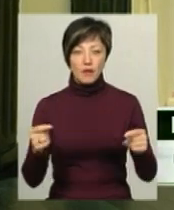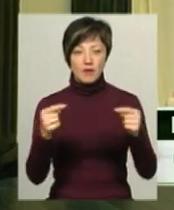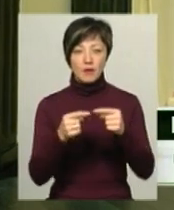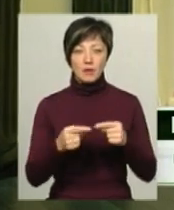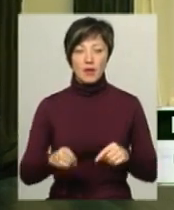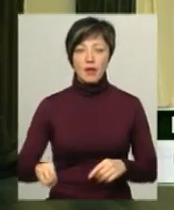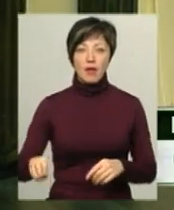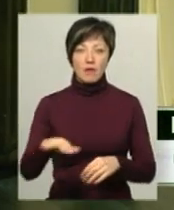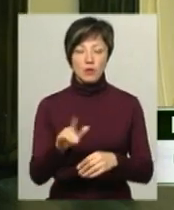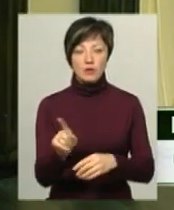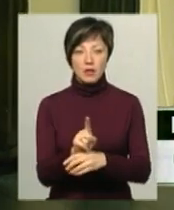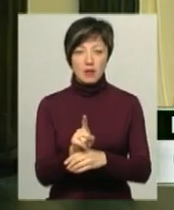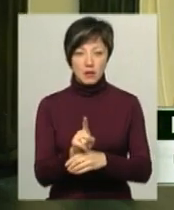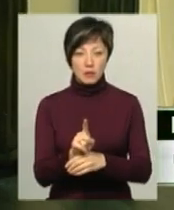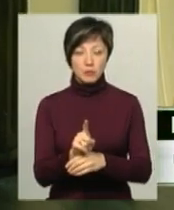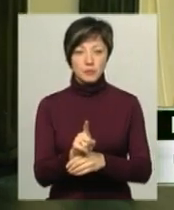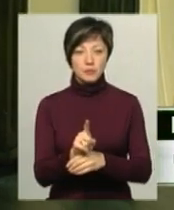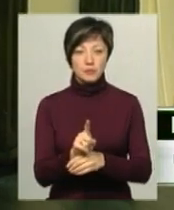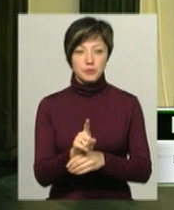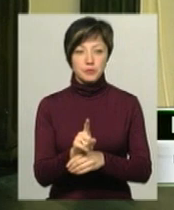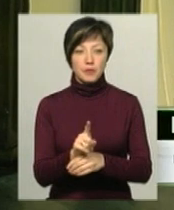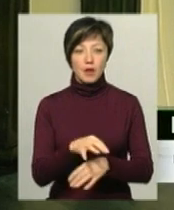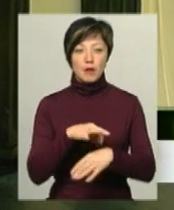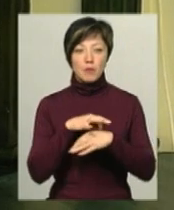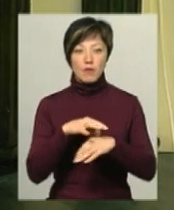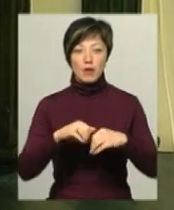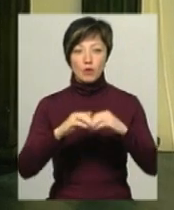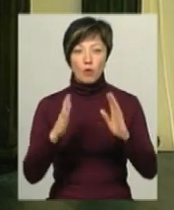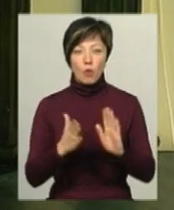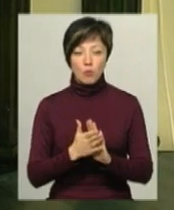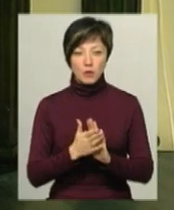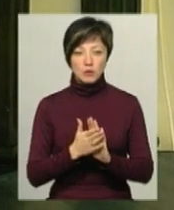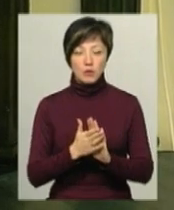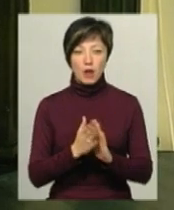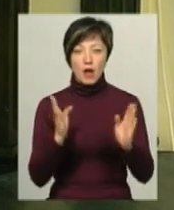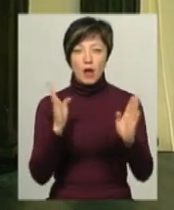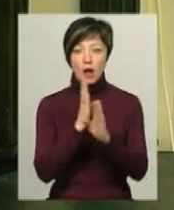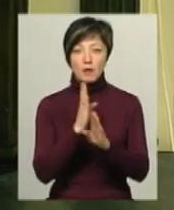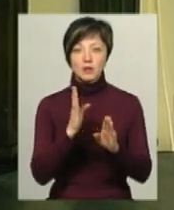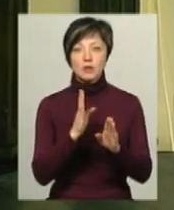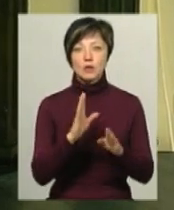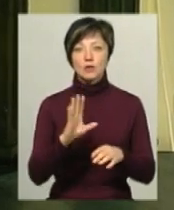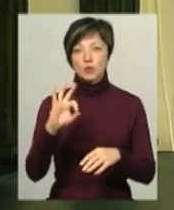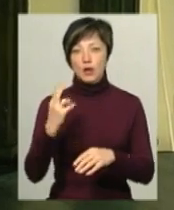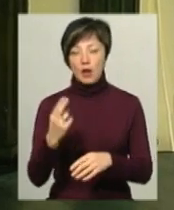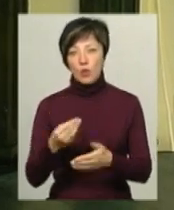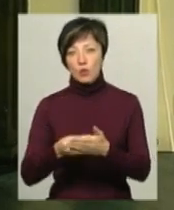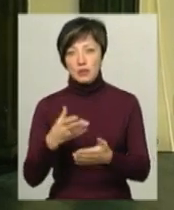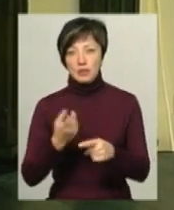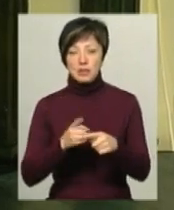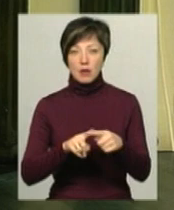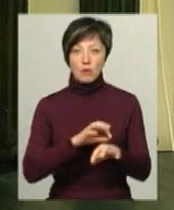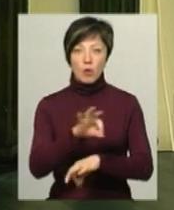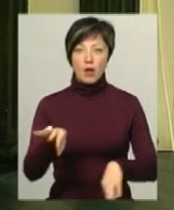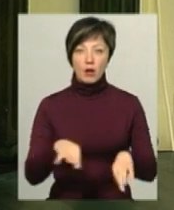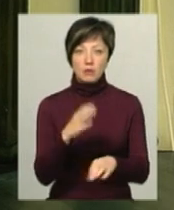відповідність європейським стандартам, провести комплексну екологічну і соціальну оцінку, оскільки цей